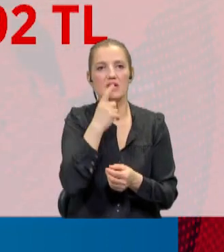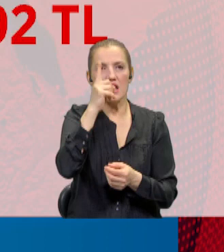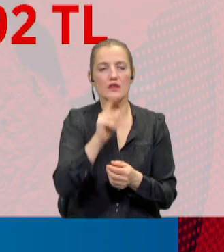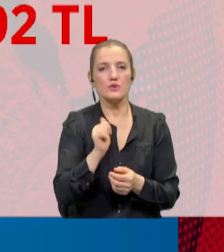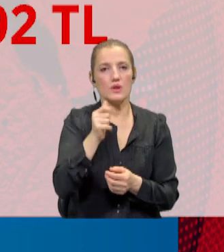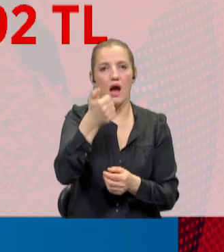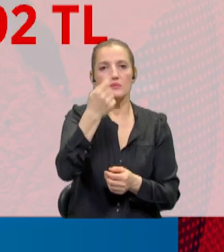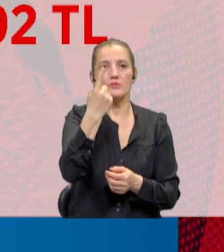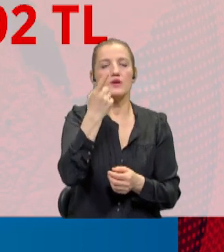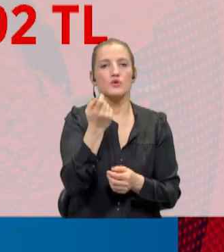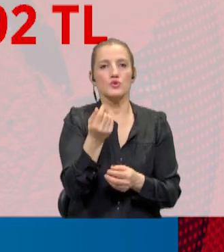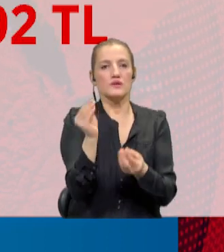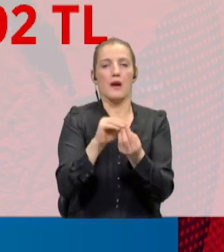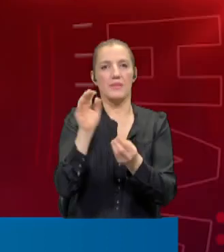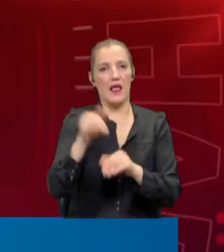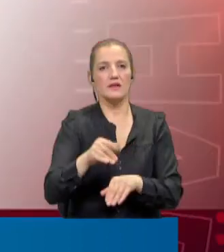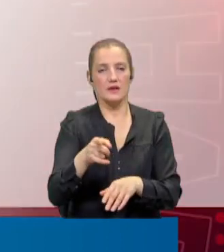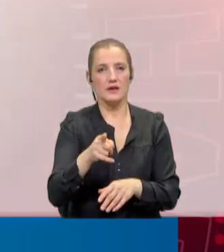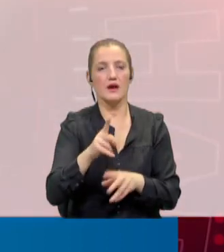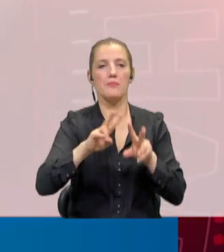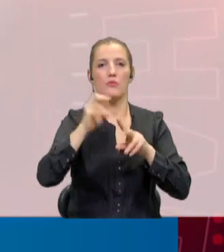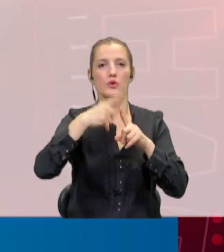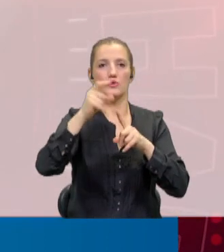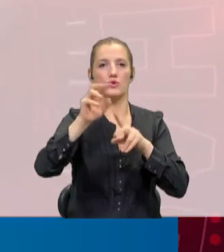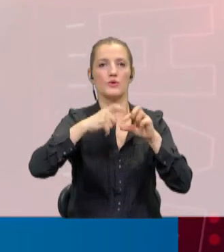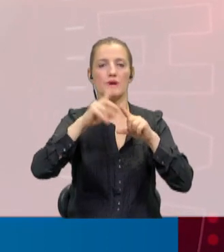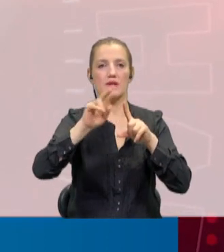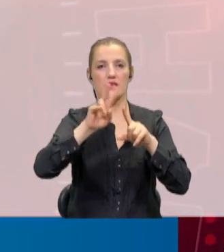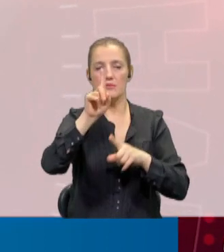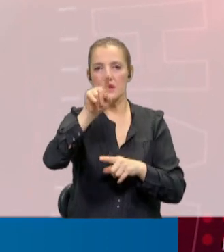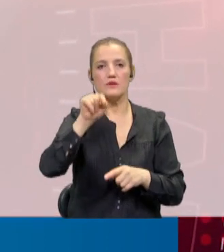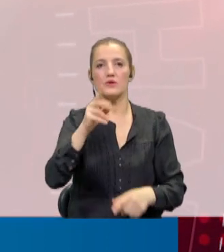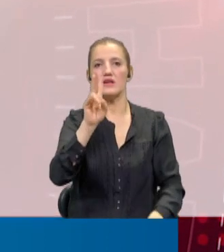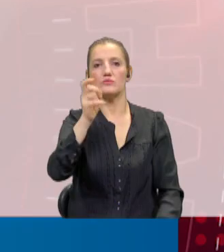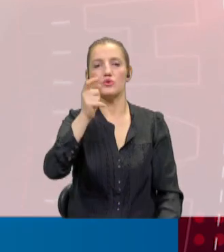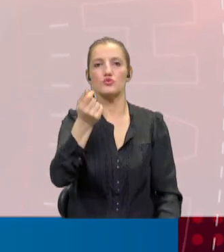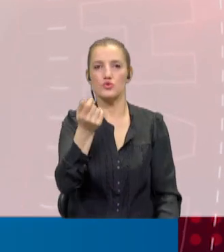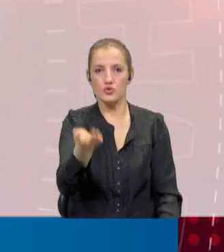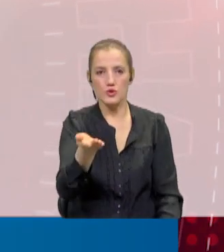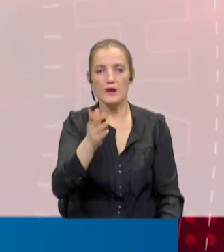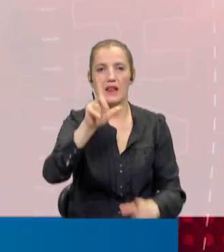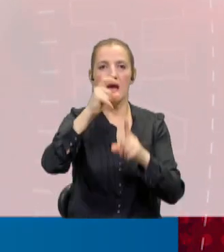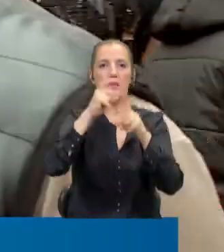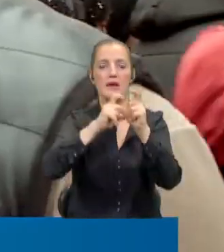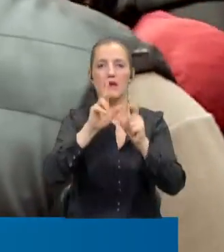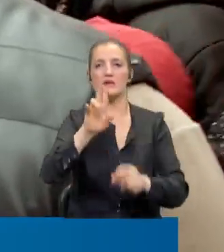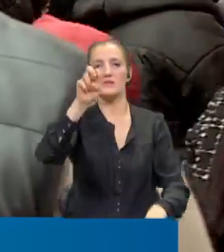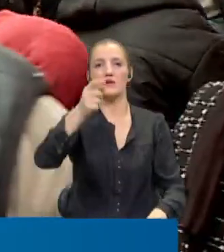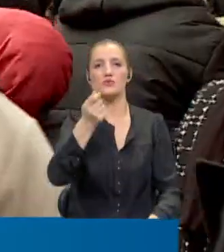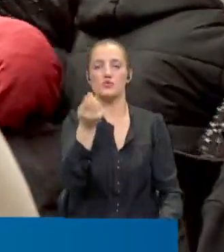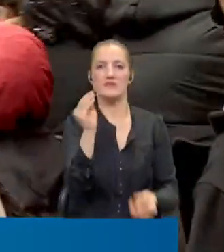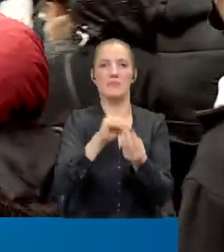gününde 61 kuruş daha zam geldi motorun 1 lira 29 kuruş LPG de 78 kuruş zamlandı